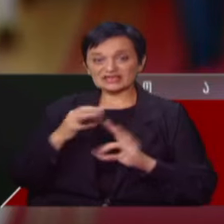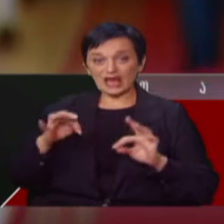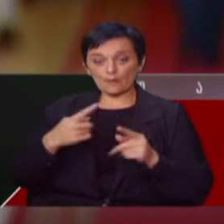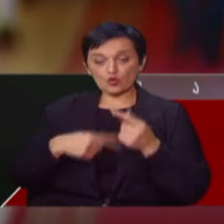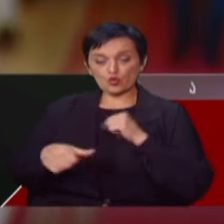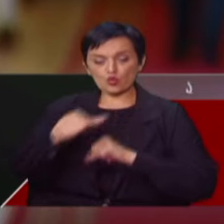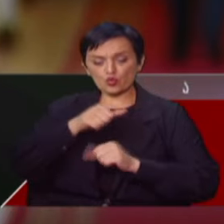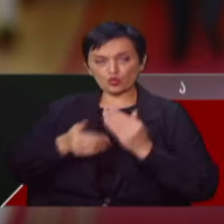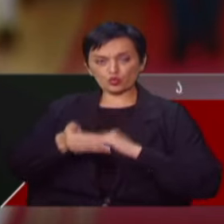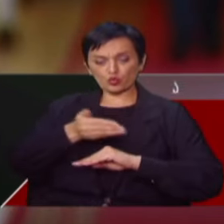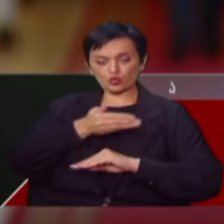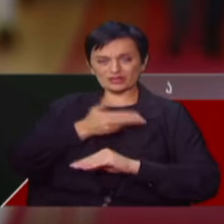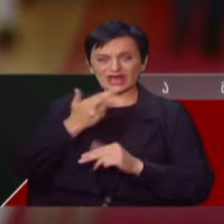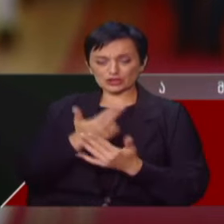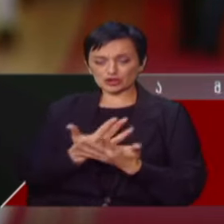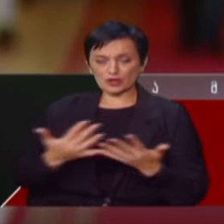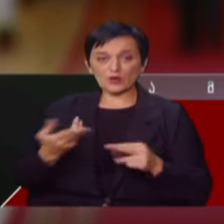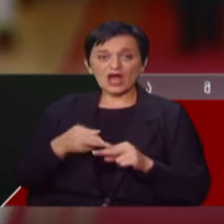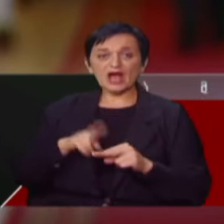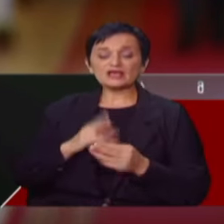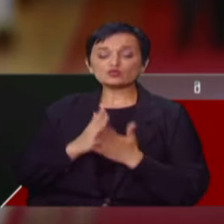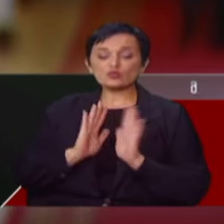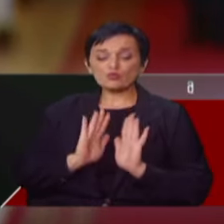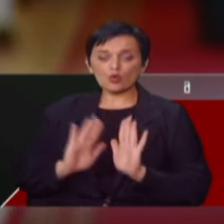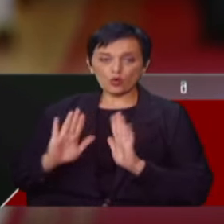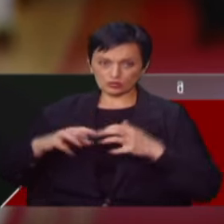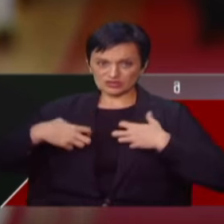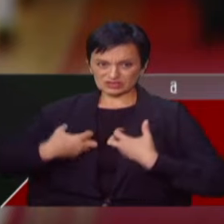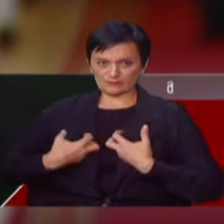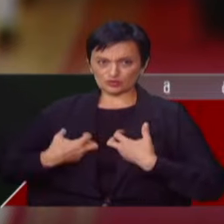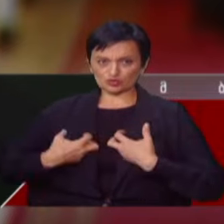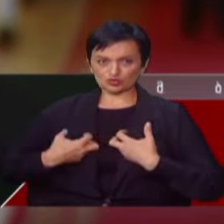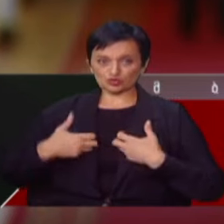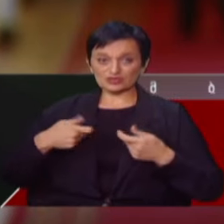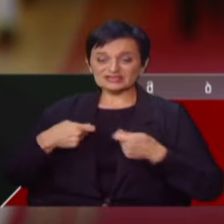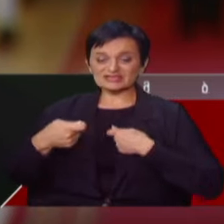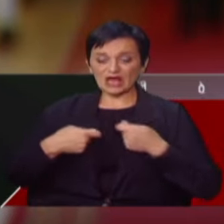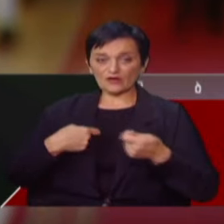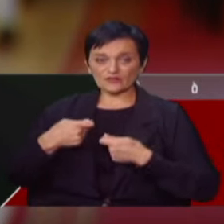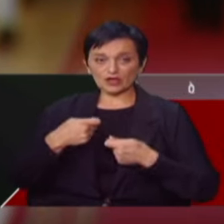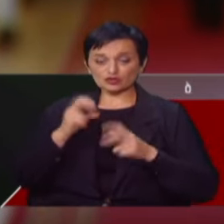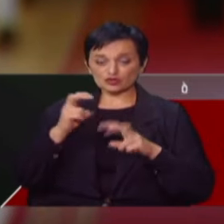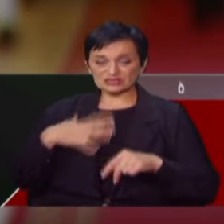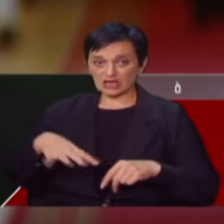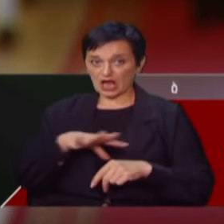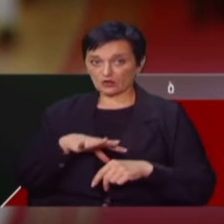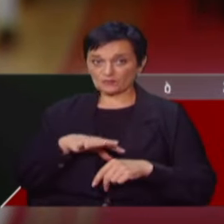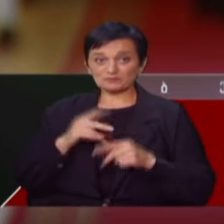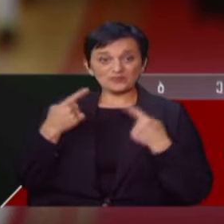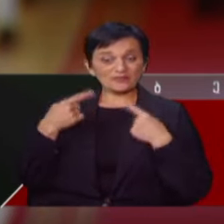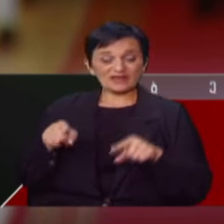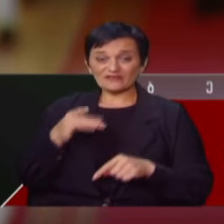უკუსვასთან დაკავშირებით და ასე შემდგომ, ეს არის მხოლოდ და მხოლოდ სამწუხაროდ სავაჭრო საგანი საქართველოსთვის.